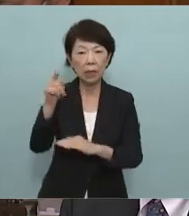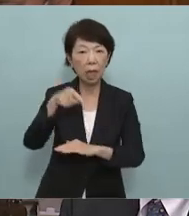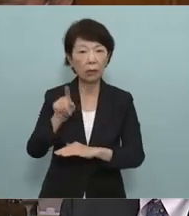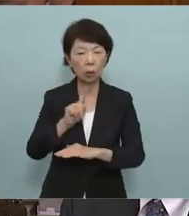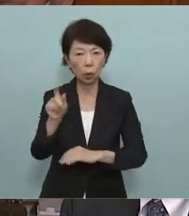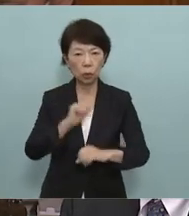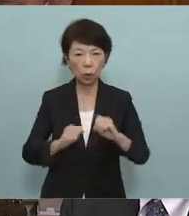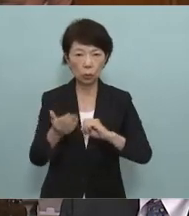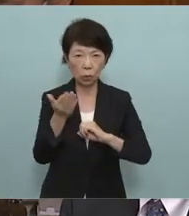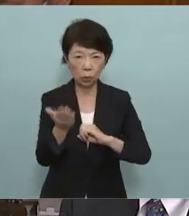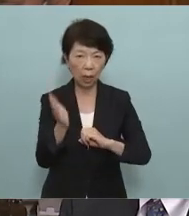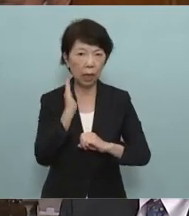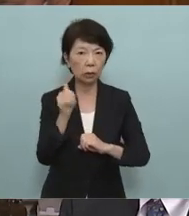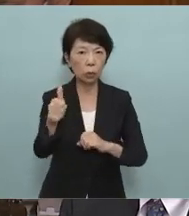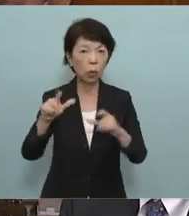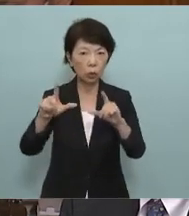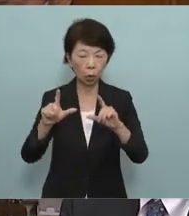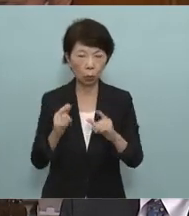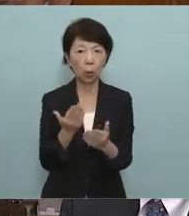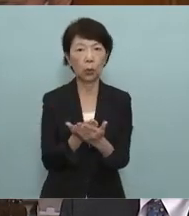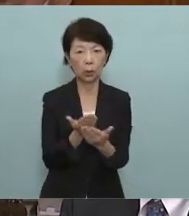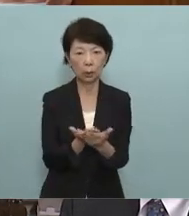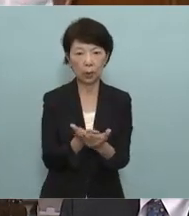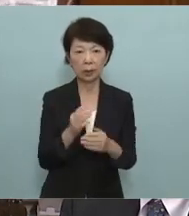か、総理の答弁を求めます。